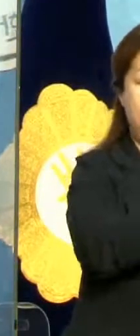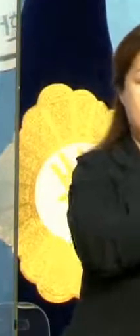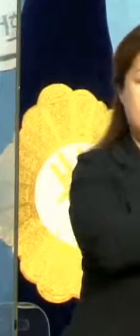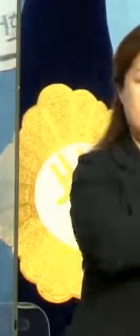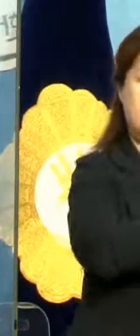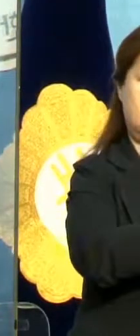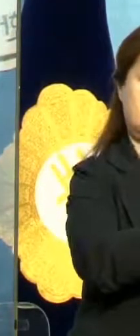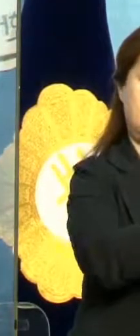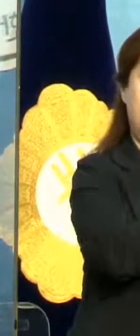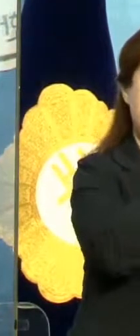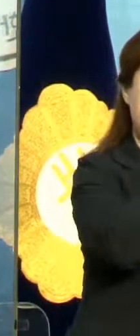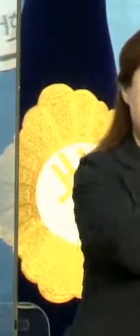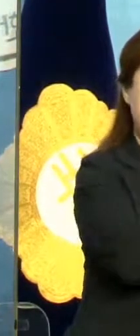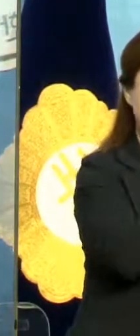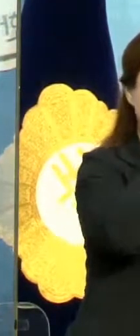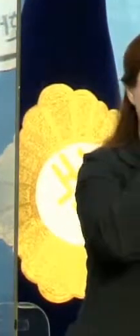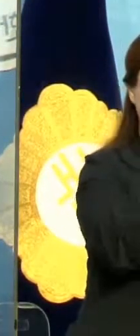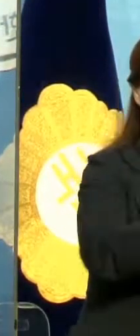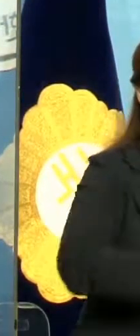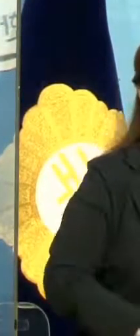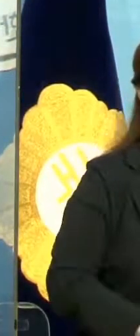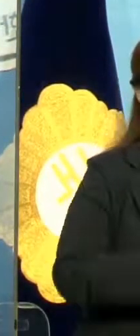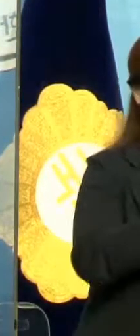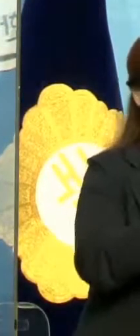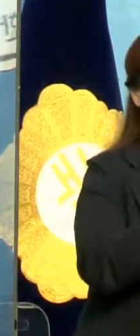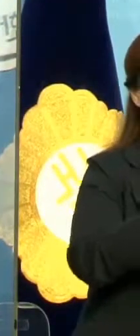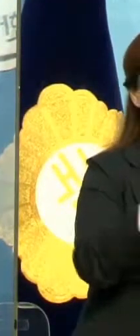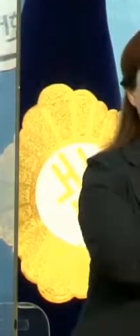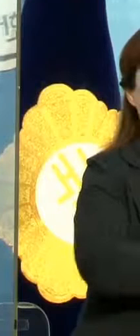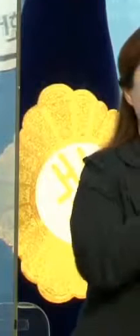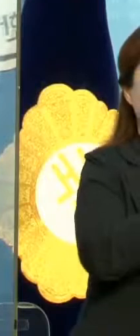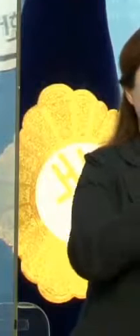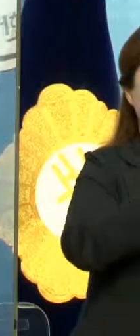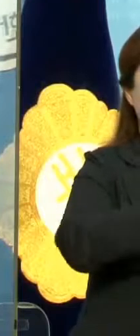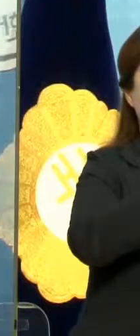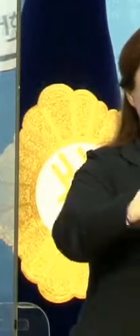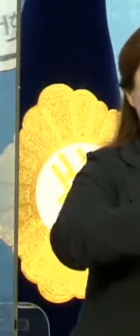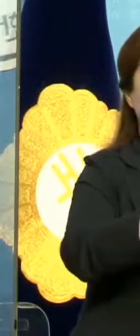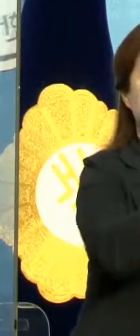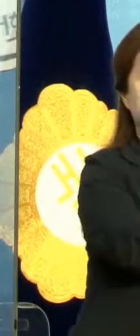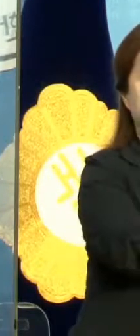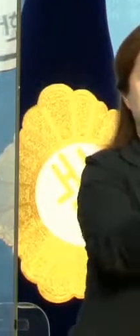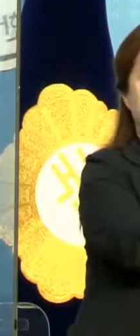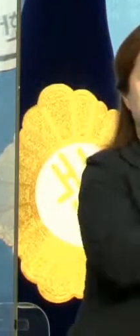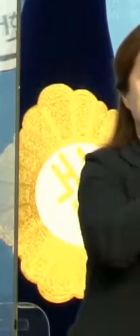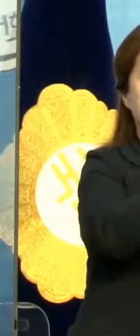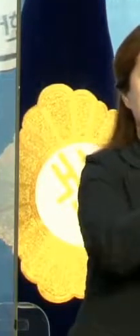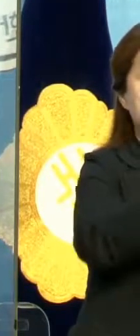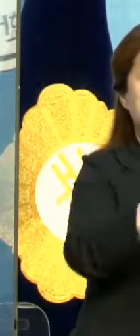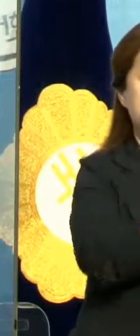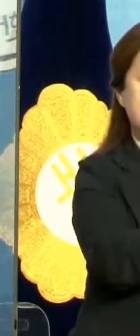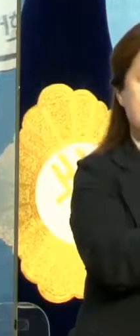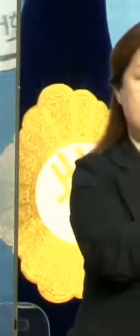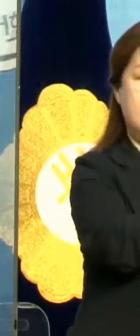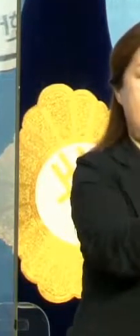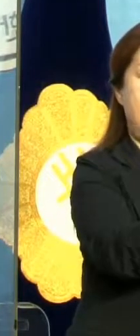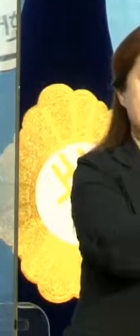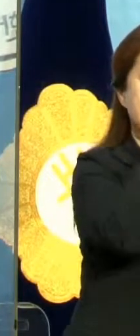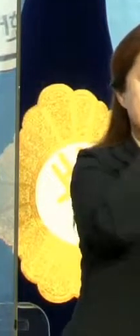여부입니다 당장 국회 정무위원회 에는 삼성생명의 삼성전자 지분 보유 여부가 핵심